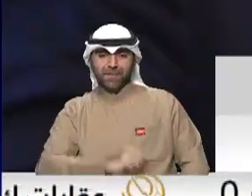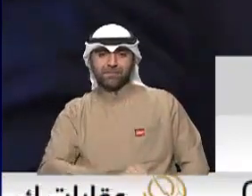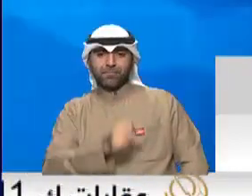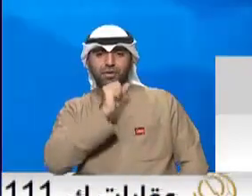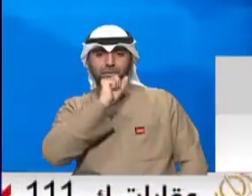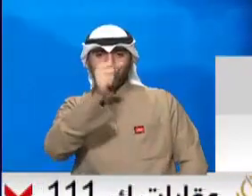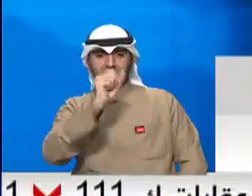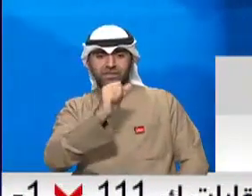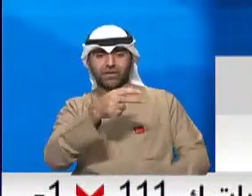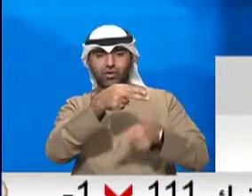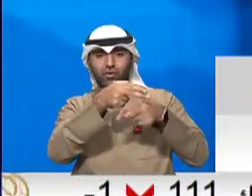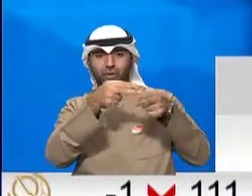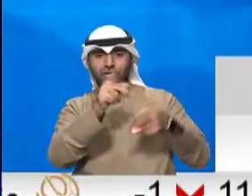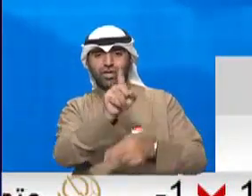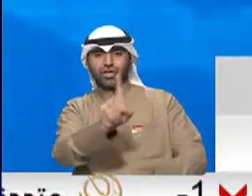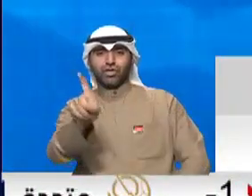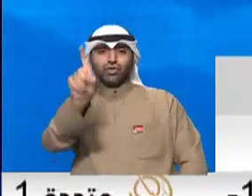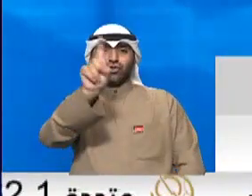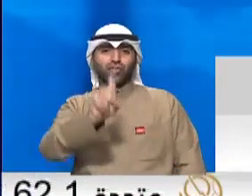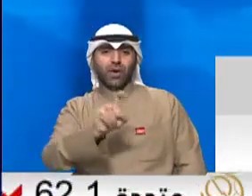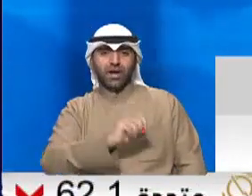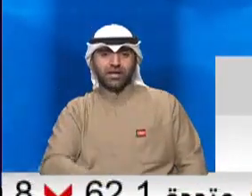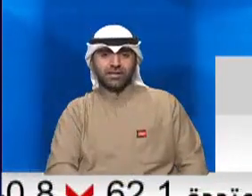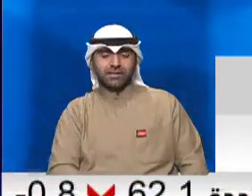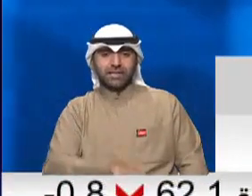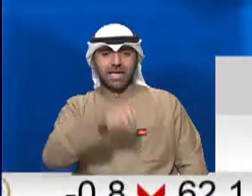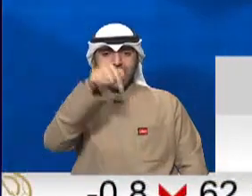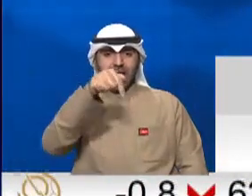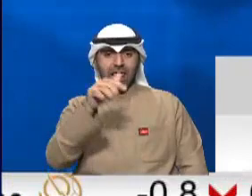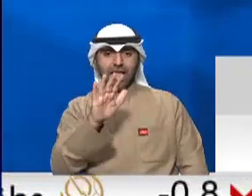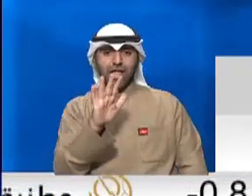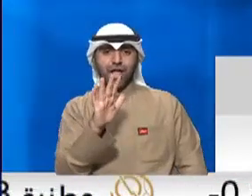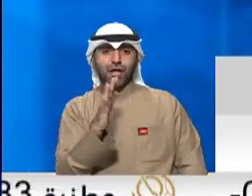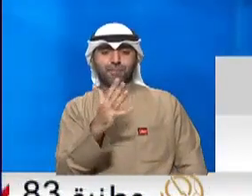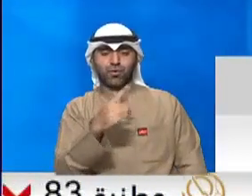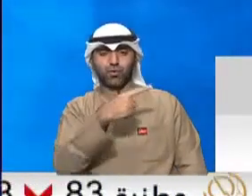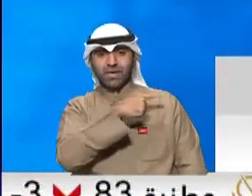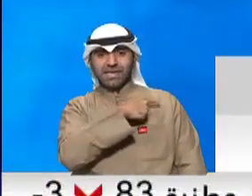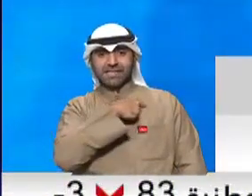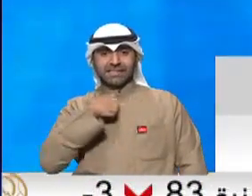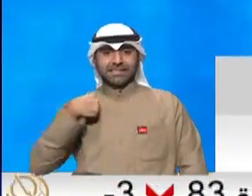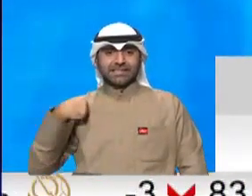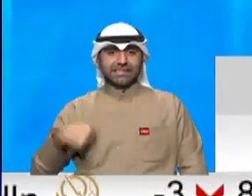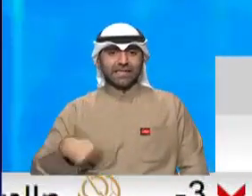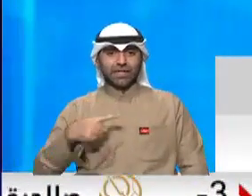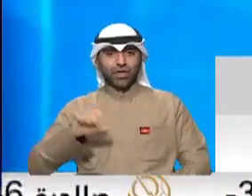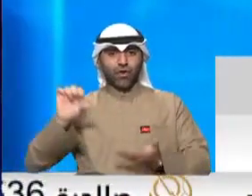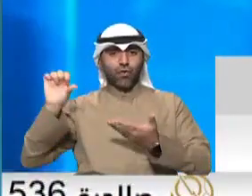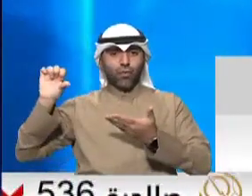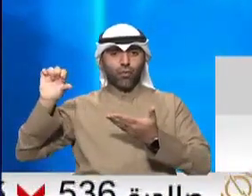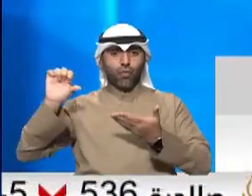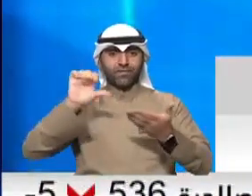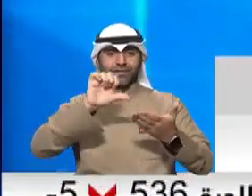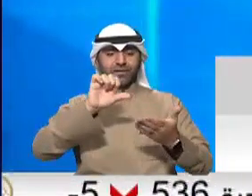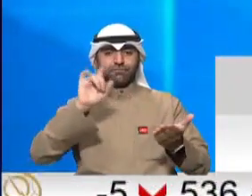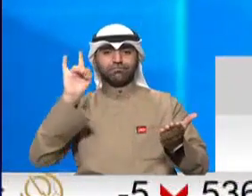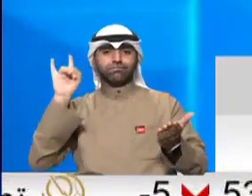يعني موسكو شهدت زيارة لكبير الدبلوماسيين الصينيين وأكد الطرفان على